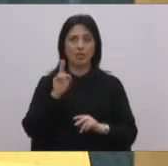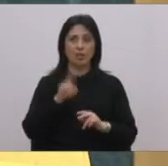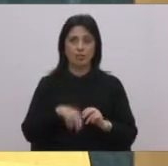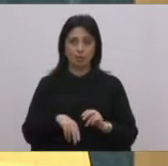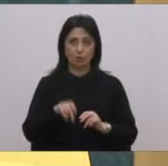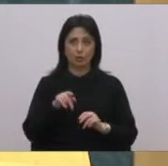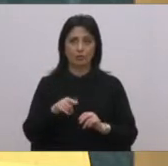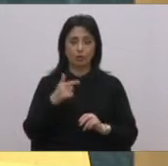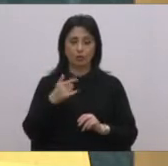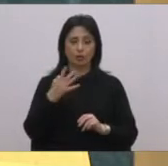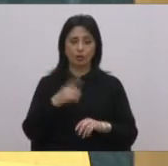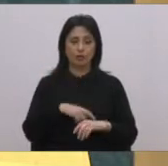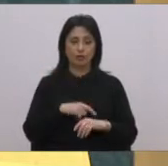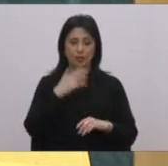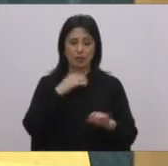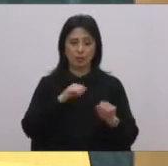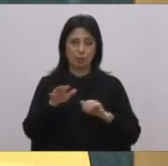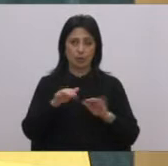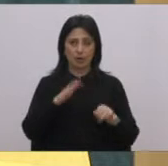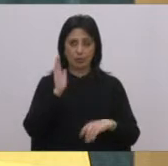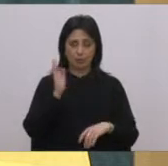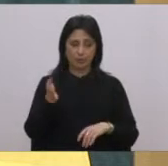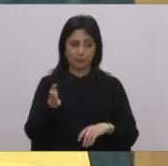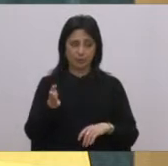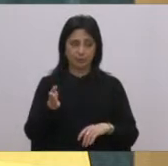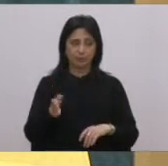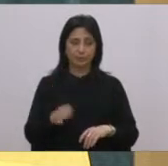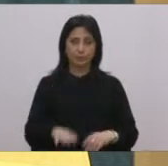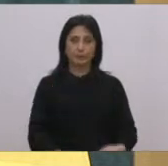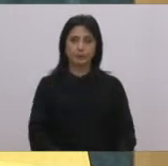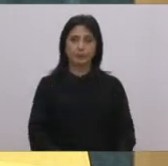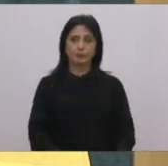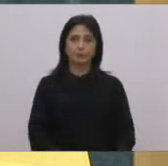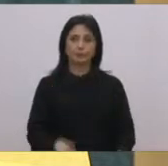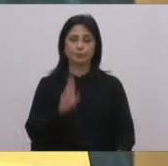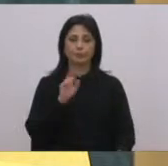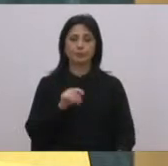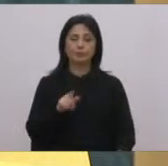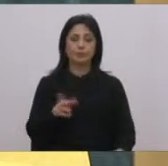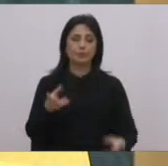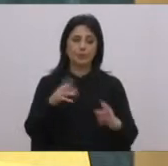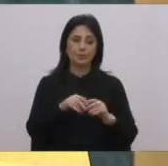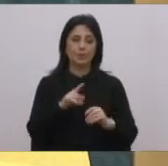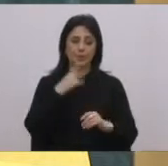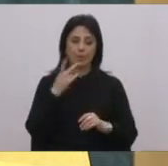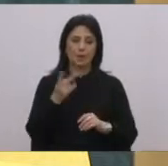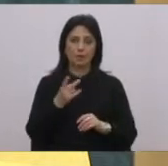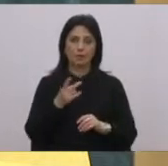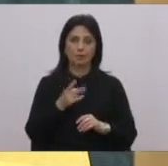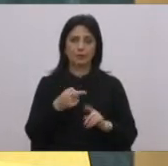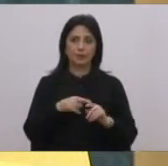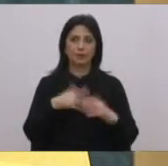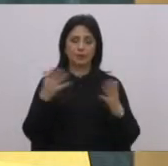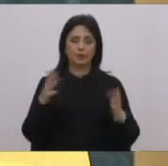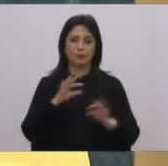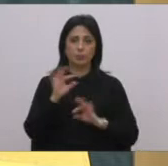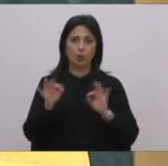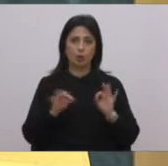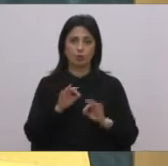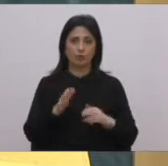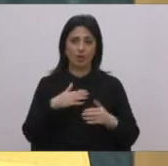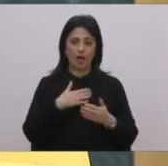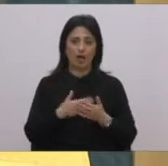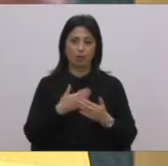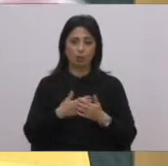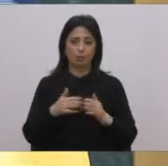და 24 საათიანი წყალმომარაგებას ვგეგმავთ და ამასთანავე, რა თქმა უნდა, ის დიდი პროექტები, რომლებიც